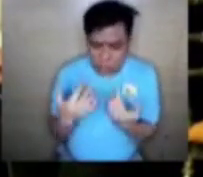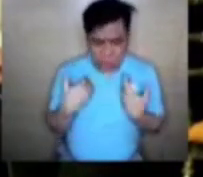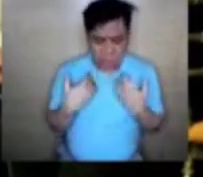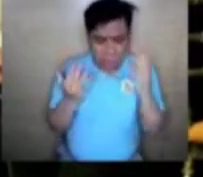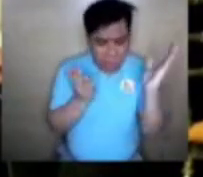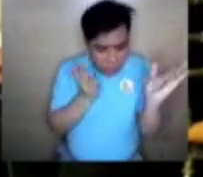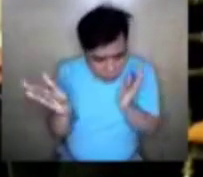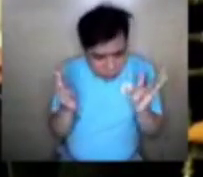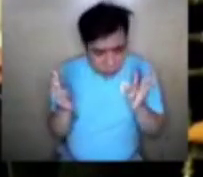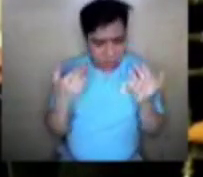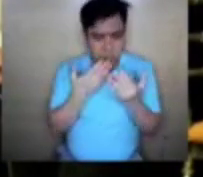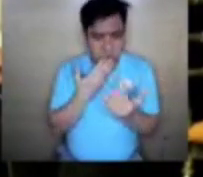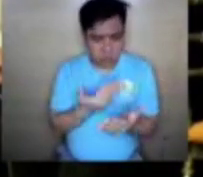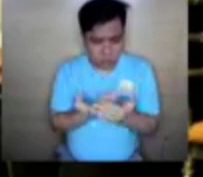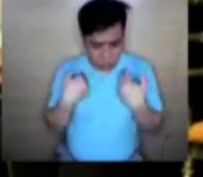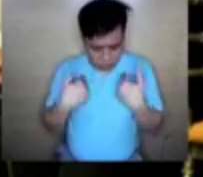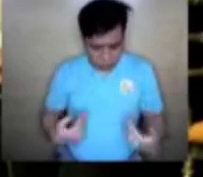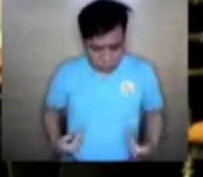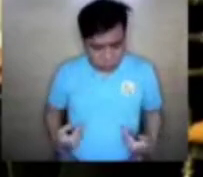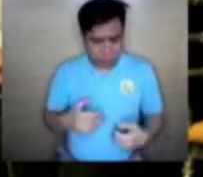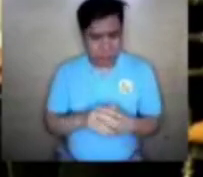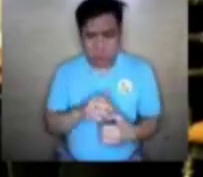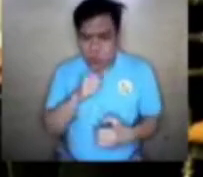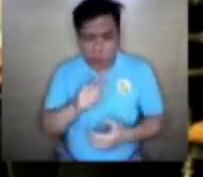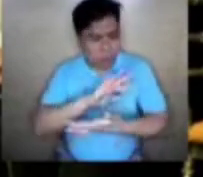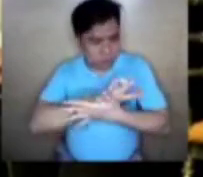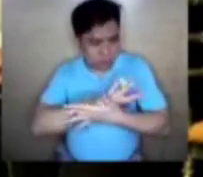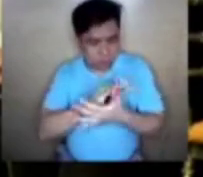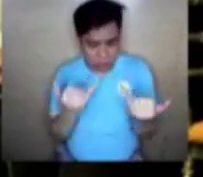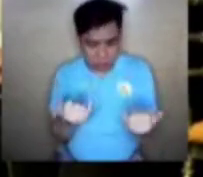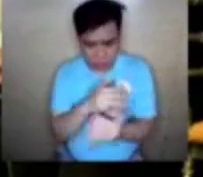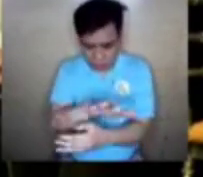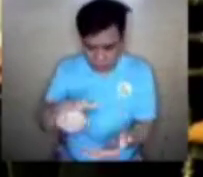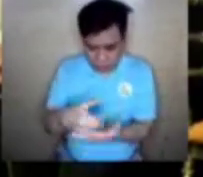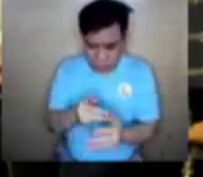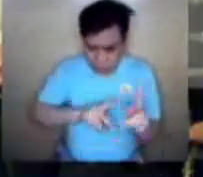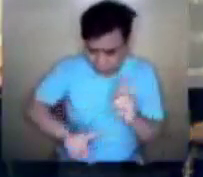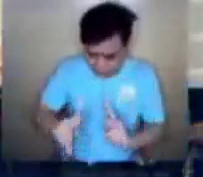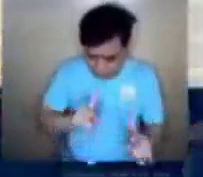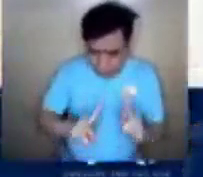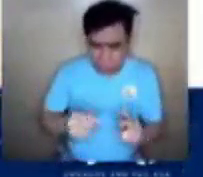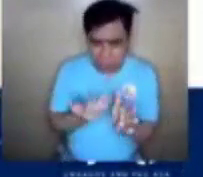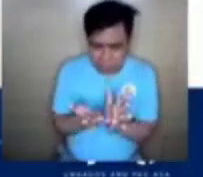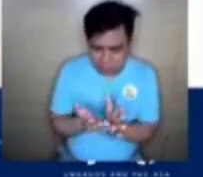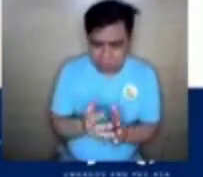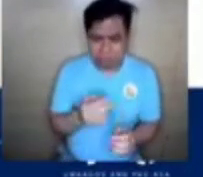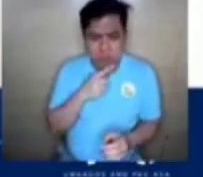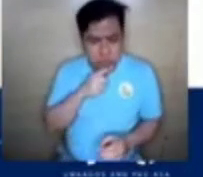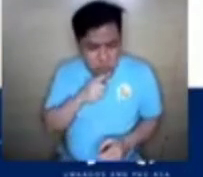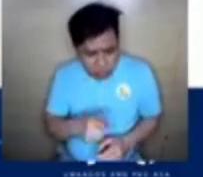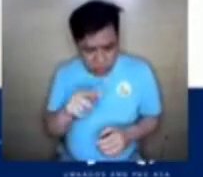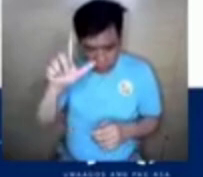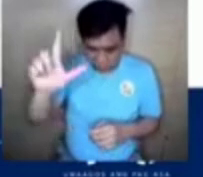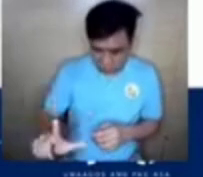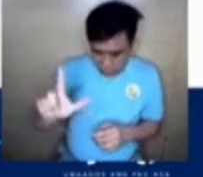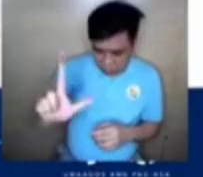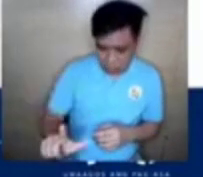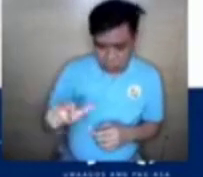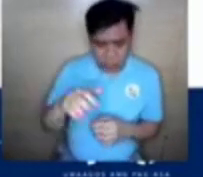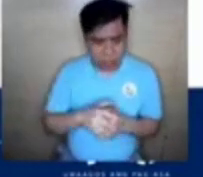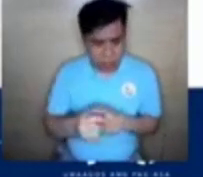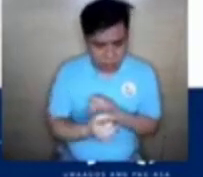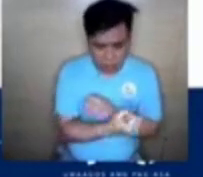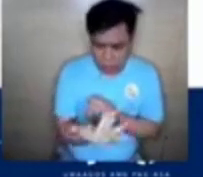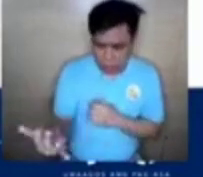serbisyong pangkalusugan na non-COVID sa ating mga residente. Natural lang na bumaba ang bilang ng mga pasyente natin